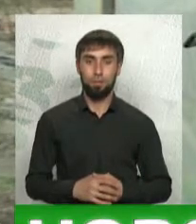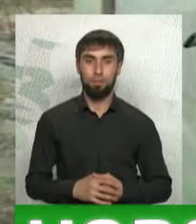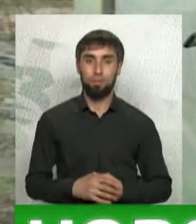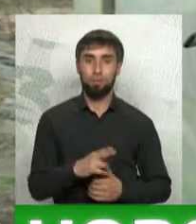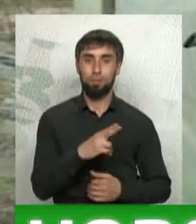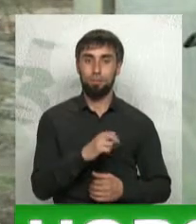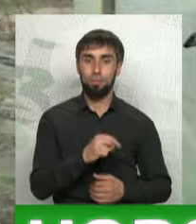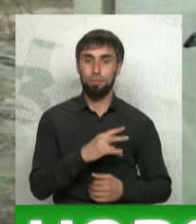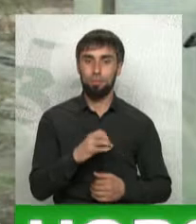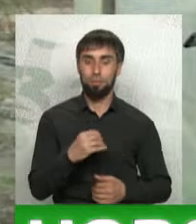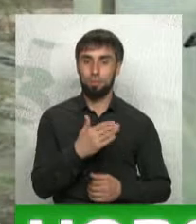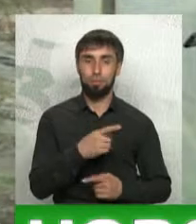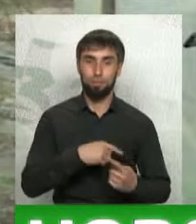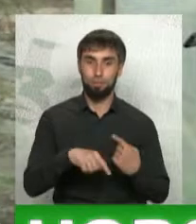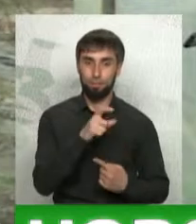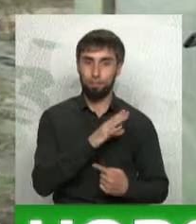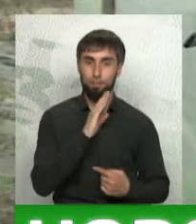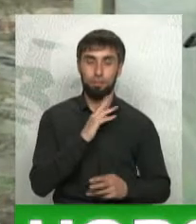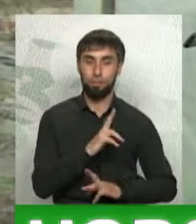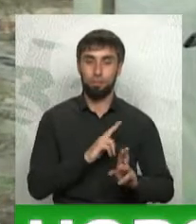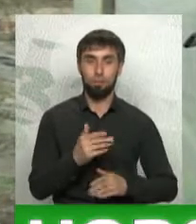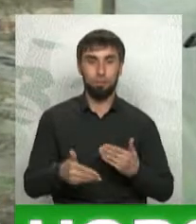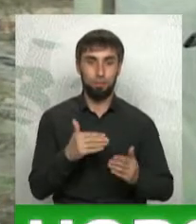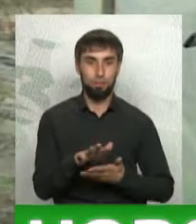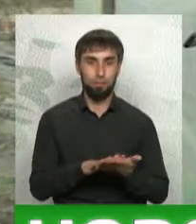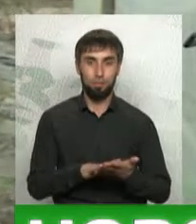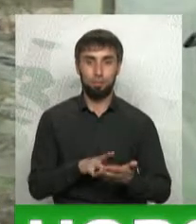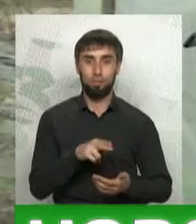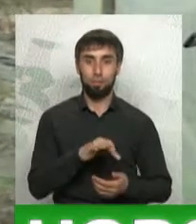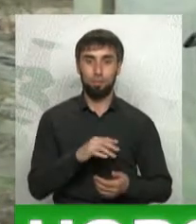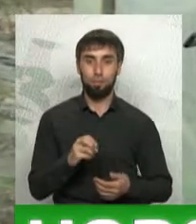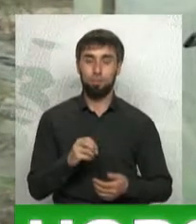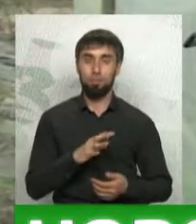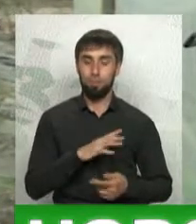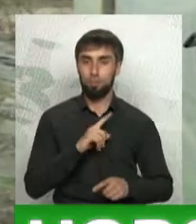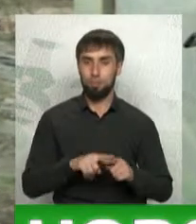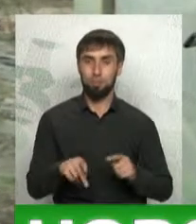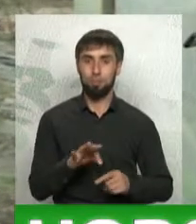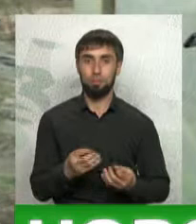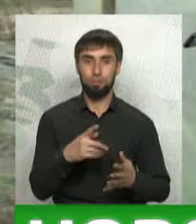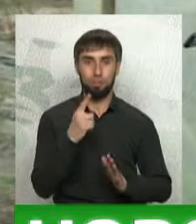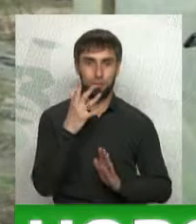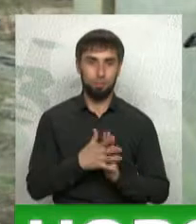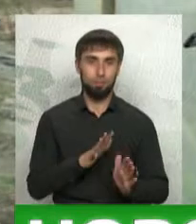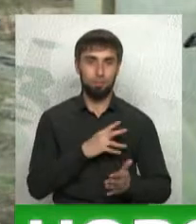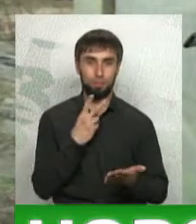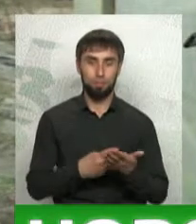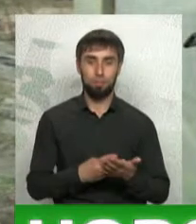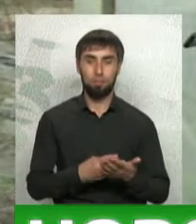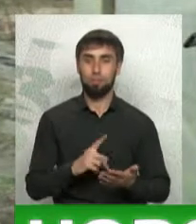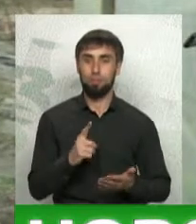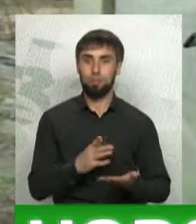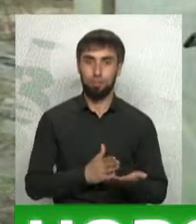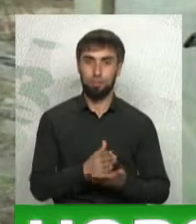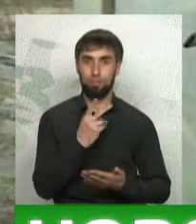Данный предприниматель к нам обратился. Рассмотрение заявки, в принципе, было быстрое, поскольку тут все понятно, было видно, было. Мы